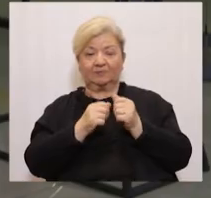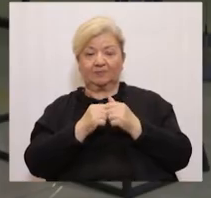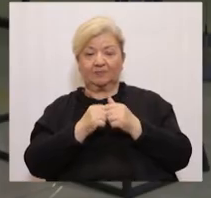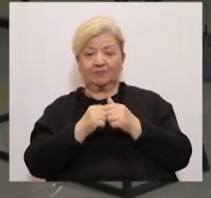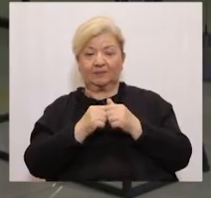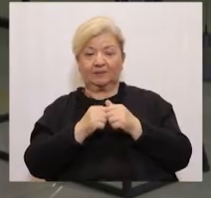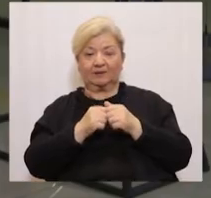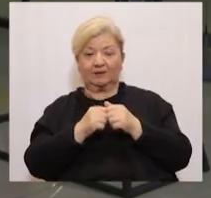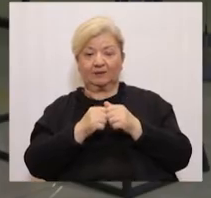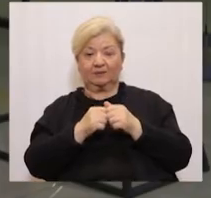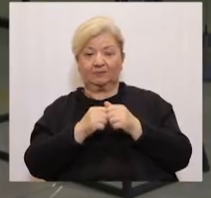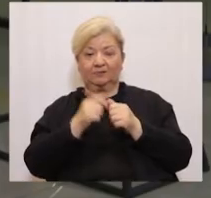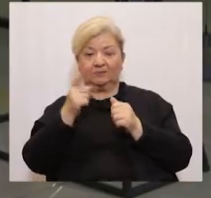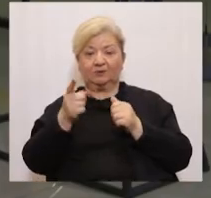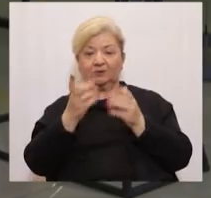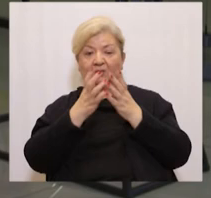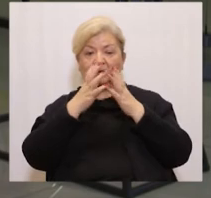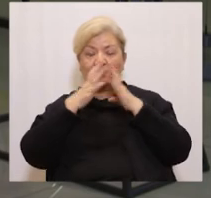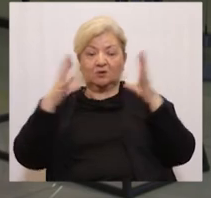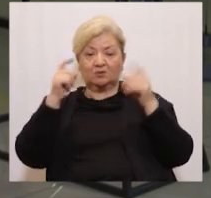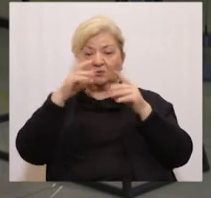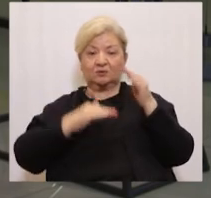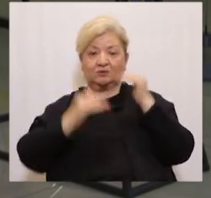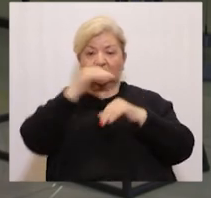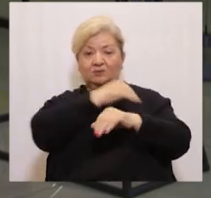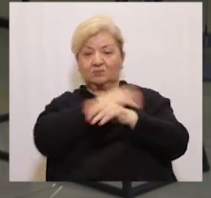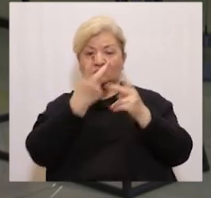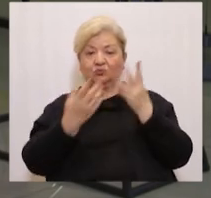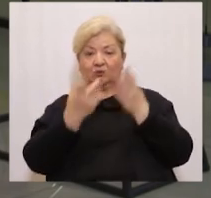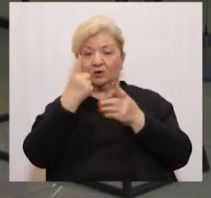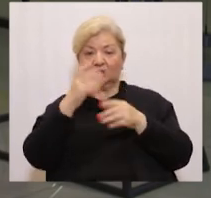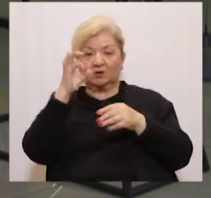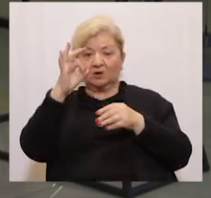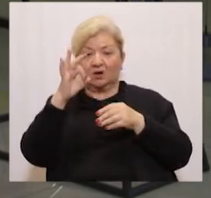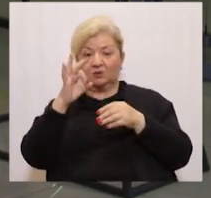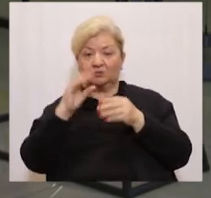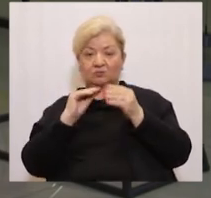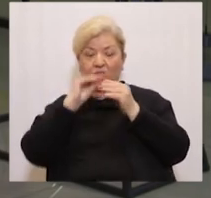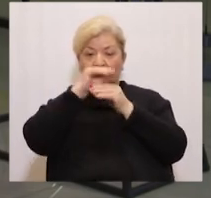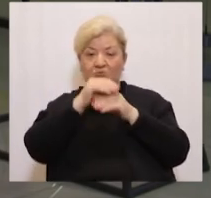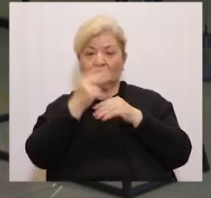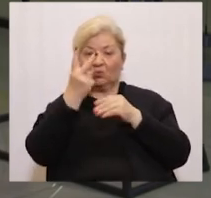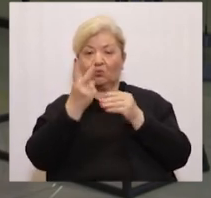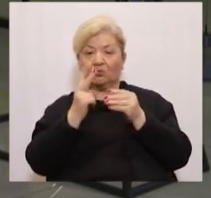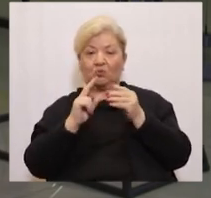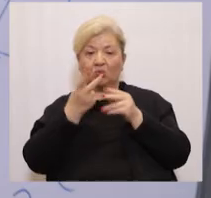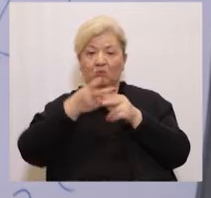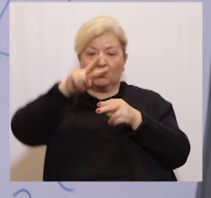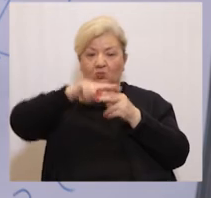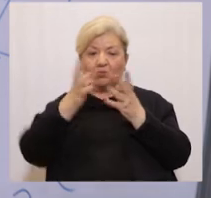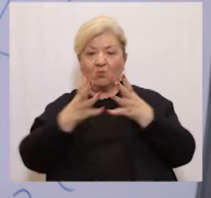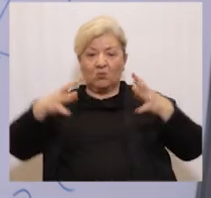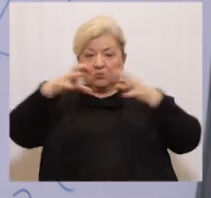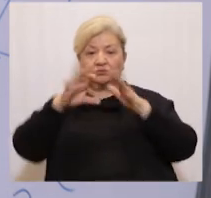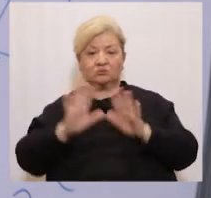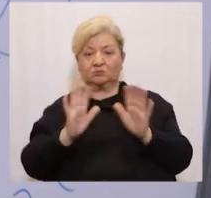ზრდის რეალურად, ხო? ანუ ეს აერო ბუშტი ტემპერატურა ჰაერს 1 გრადუსით რომ მოიმატოს, ცხადია რომ ორჯერ არ გაიზრდება მოცულობაში. ანუ